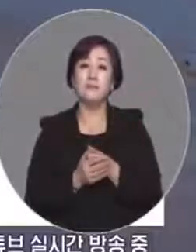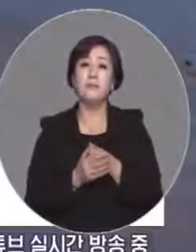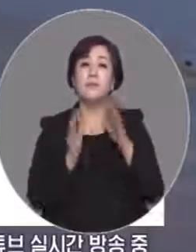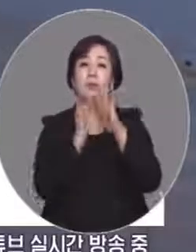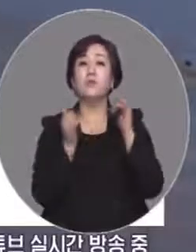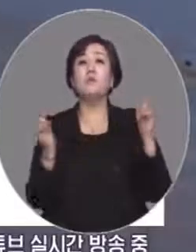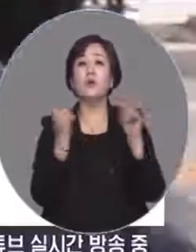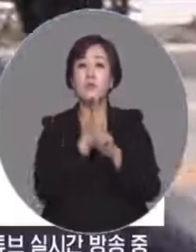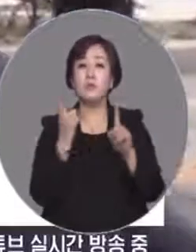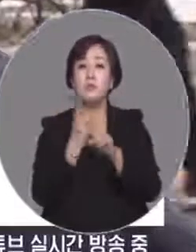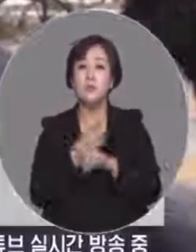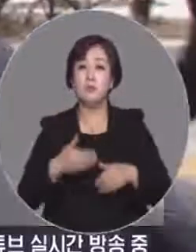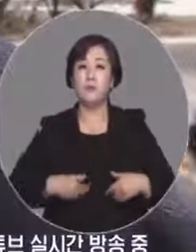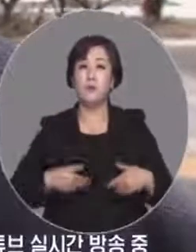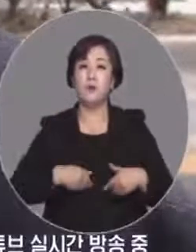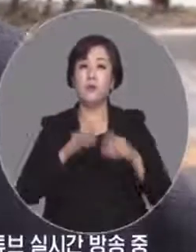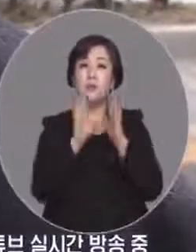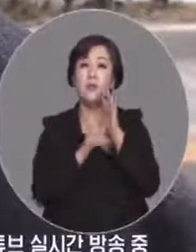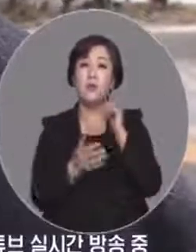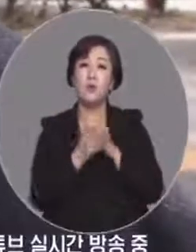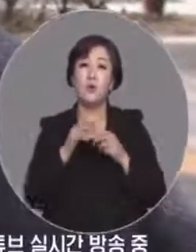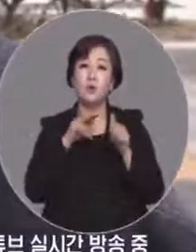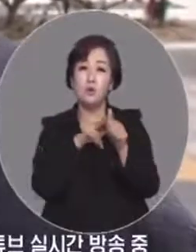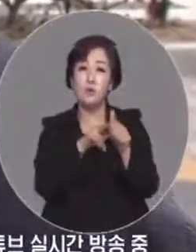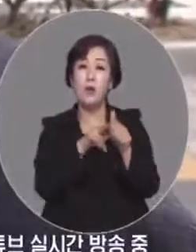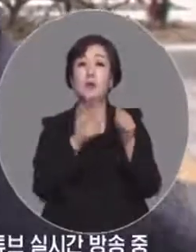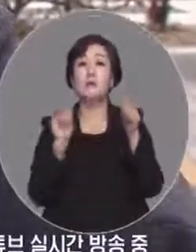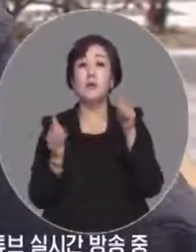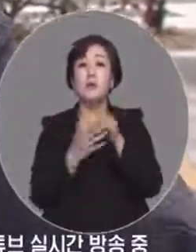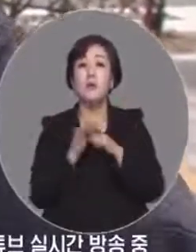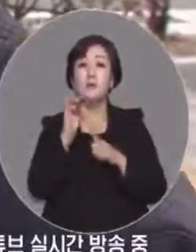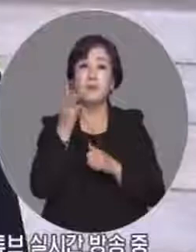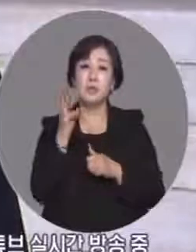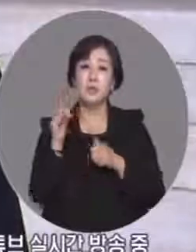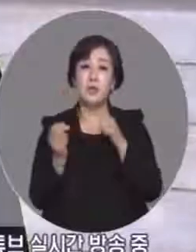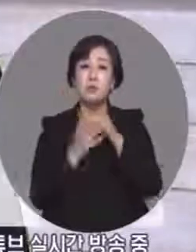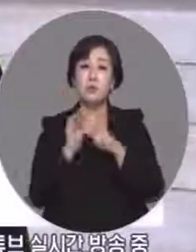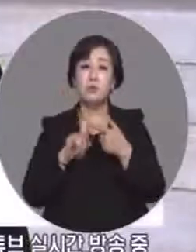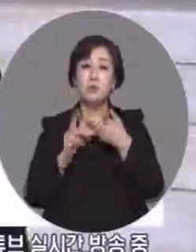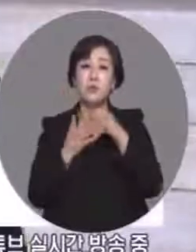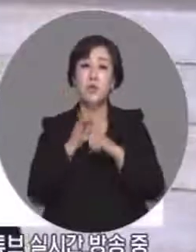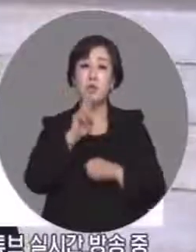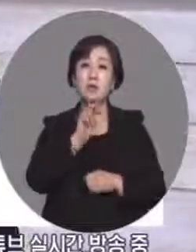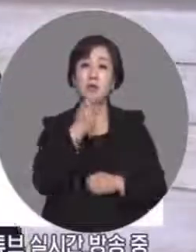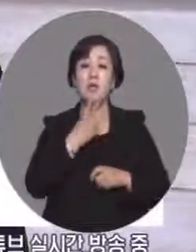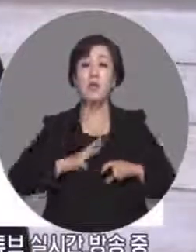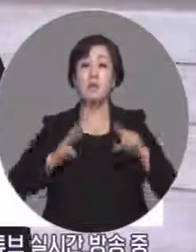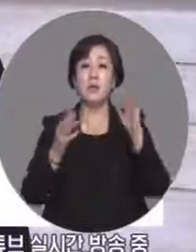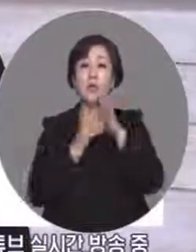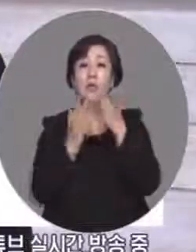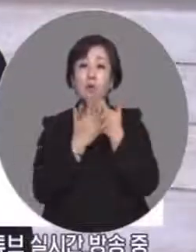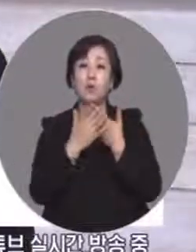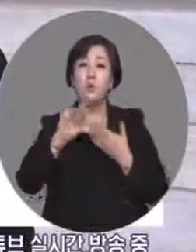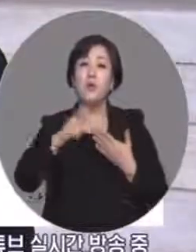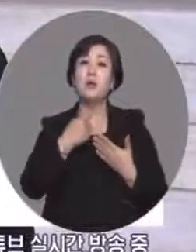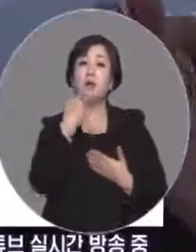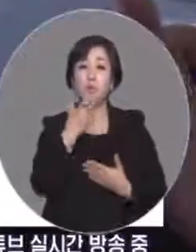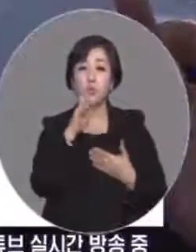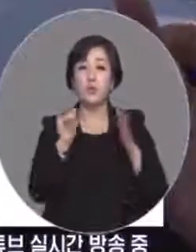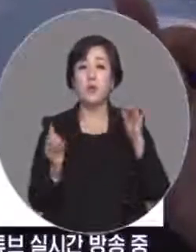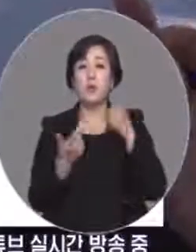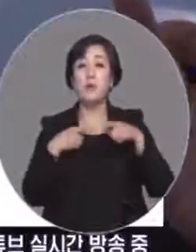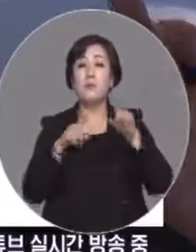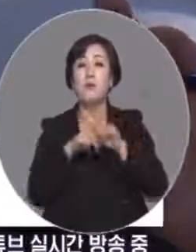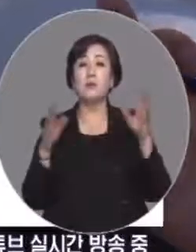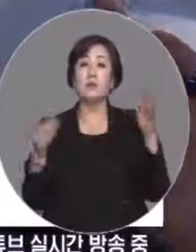인적 쇄신이 좀 필요하다. 이들 출마 예상자들은 다음 달 3일 임시총회에서 선출되는 112명의 선거인단에